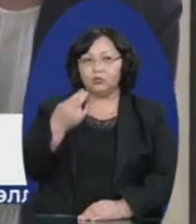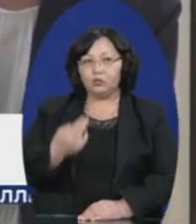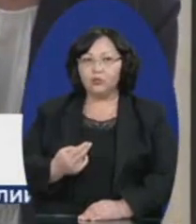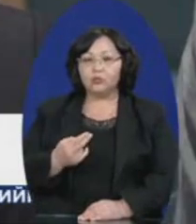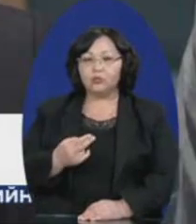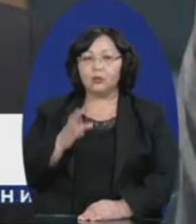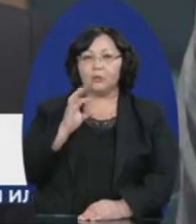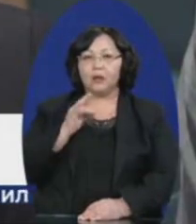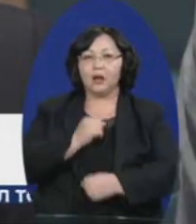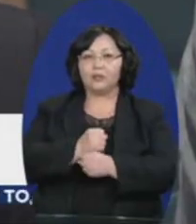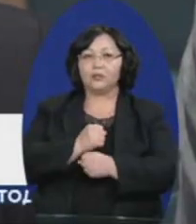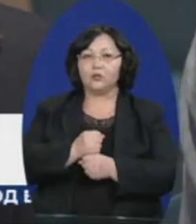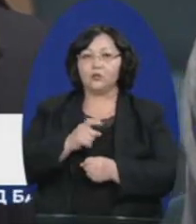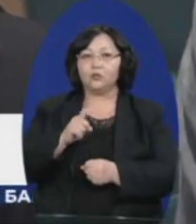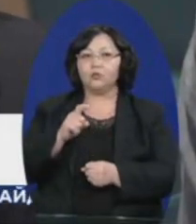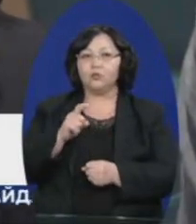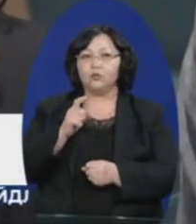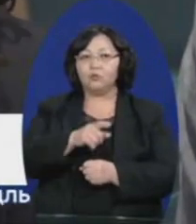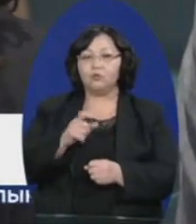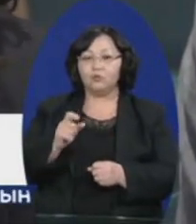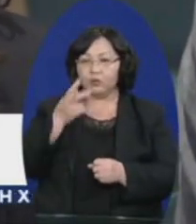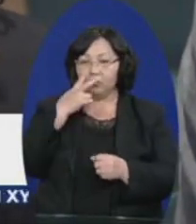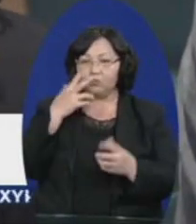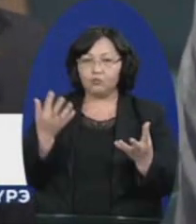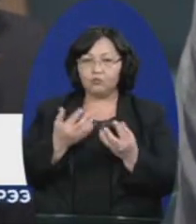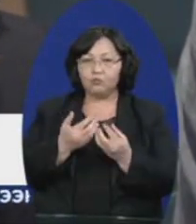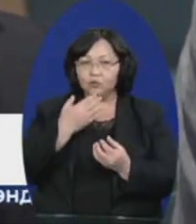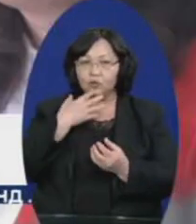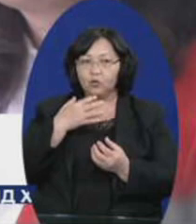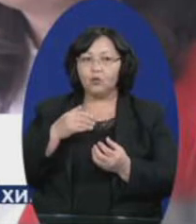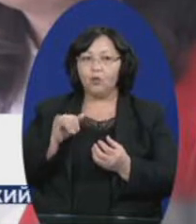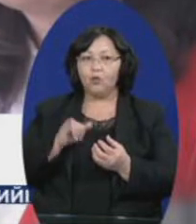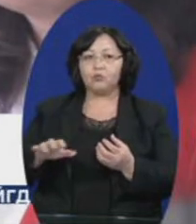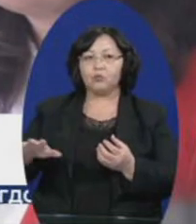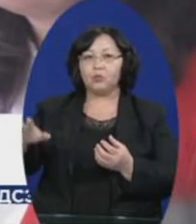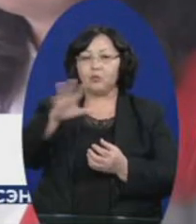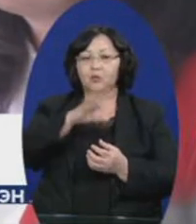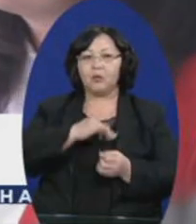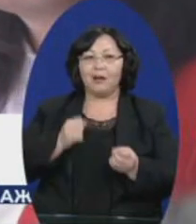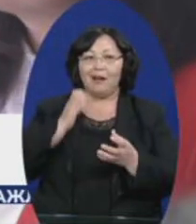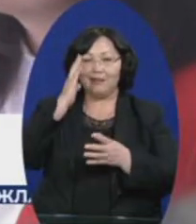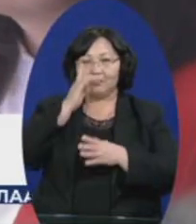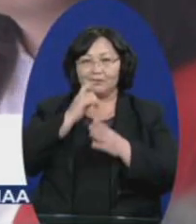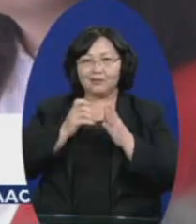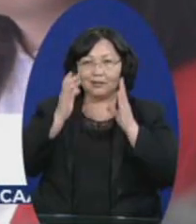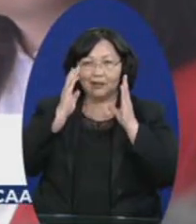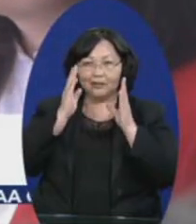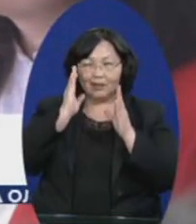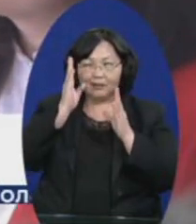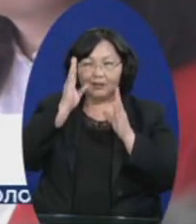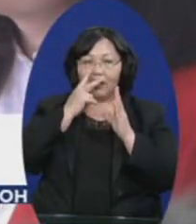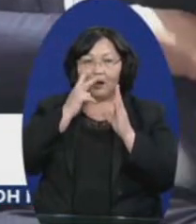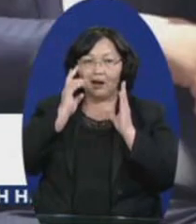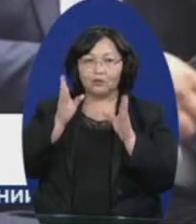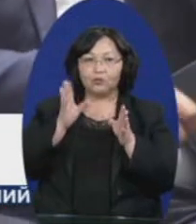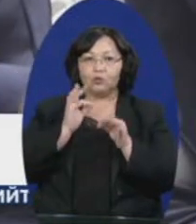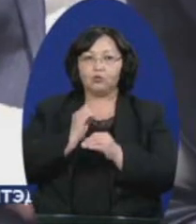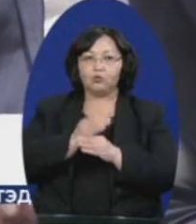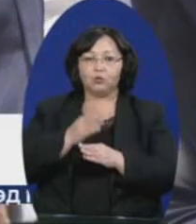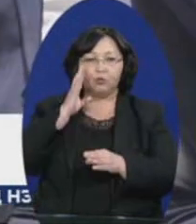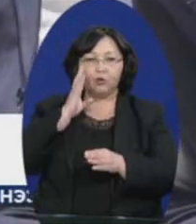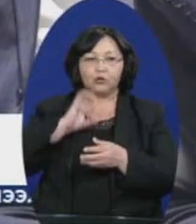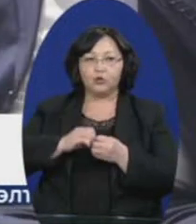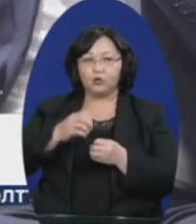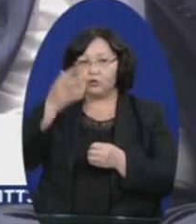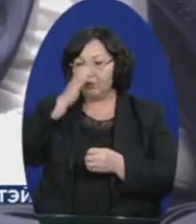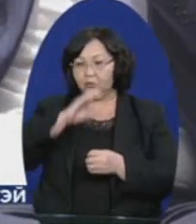ажиллах хүчний хомсдол салбар бүрт улс орон бүрт бий болсон. За тиймээс алсыг харсан оновчтой бодлого гаргах төр хувийн хөвшлийн хамтын ажиллагаа